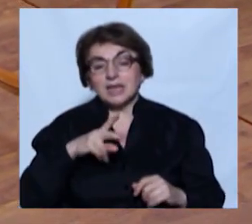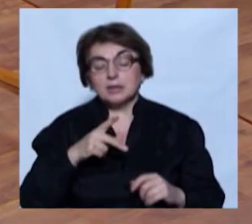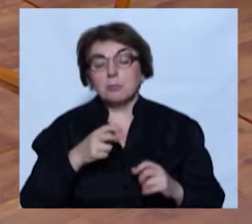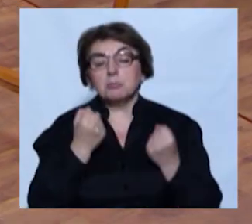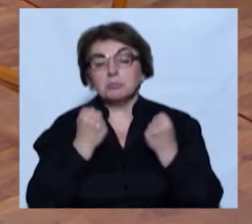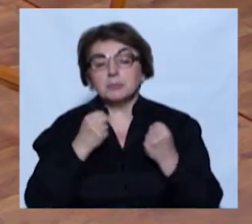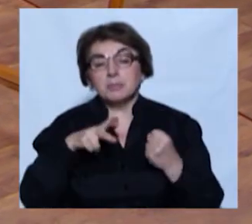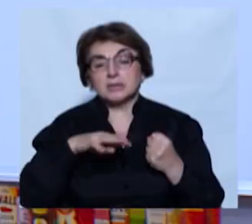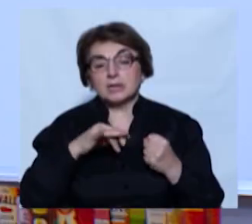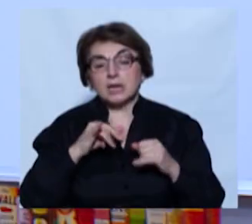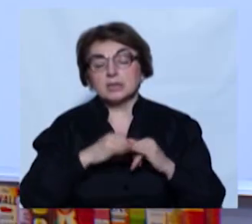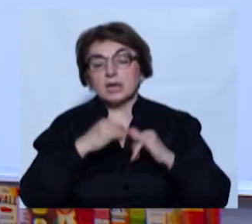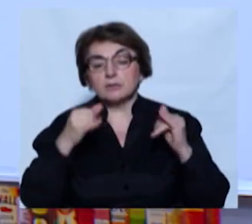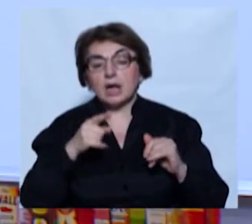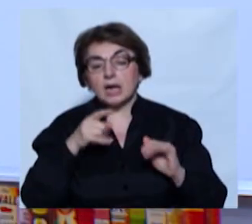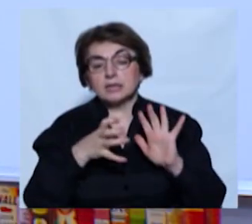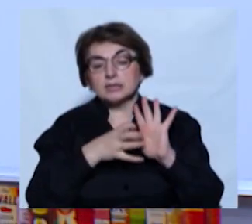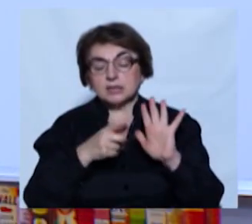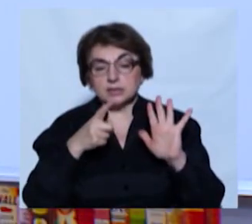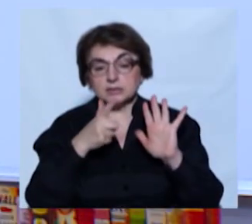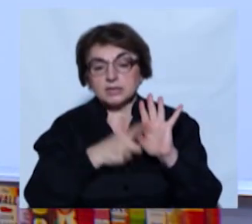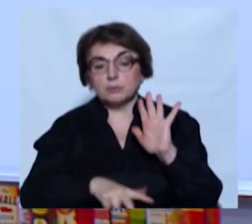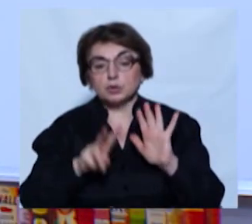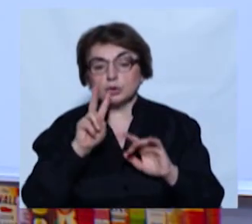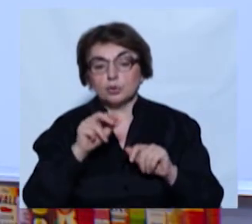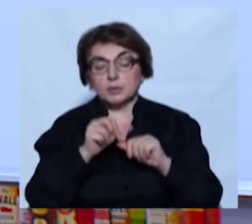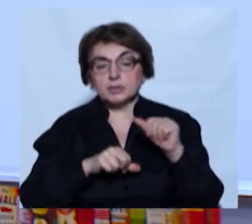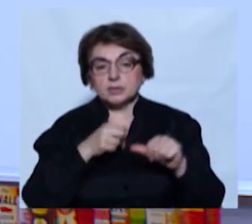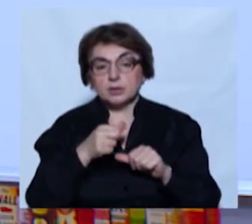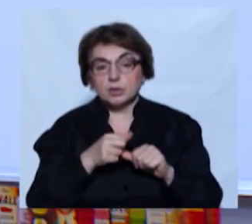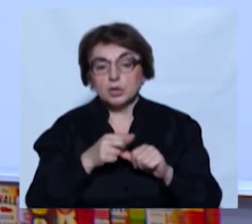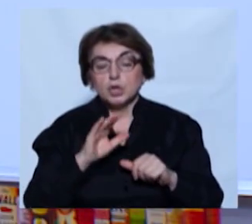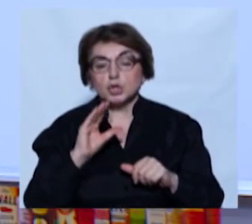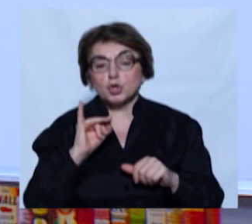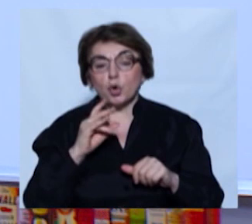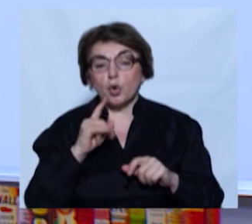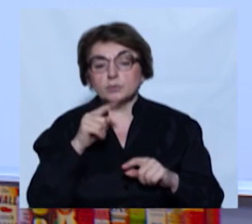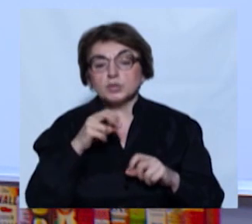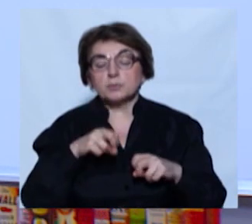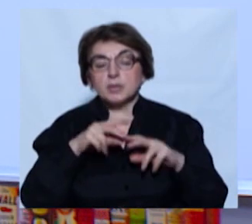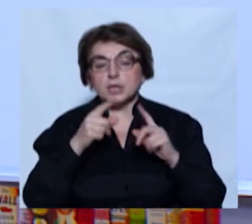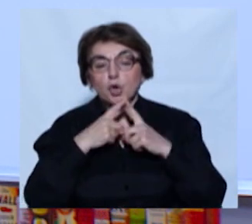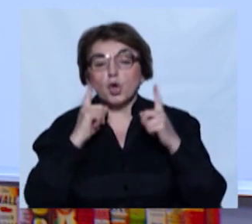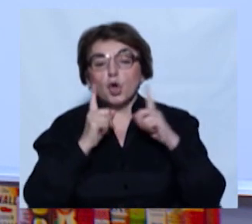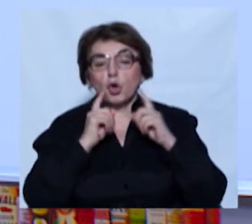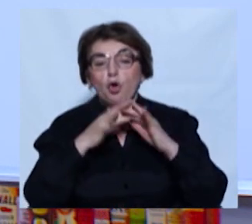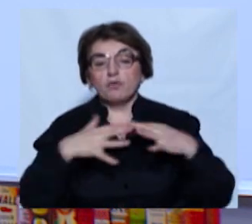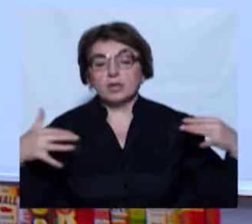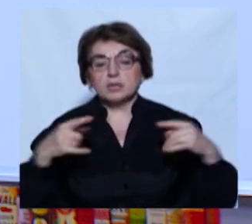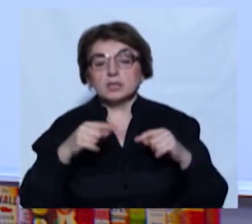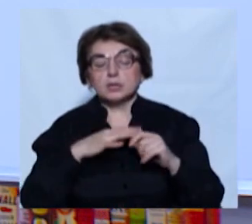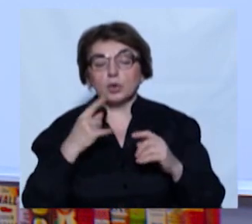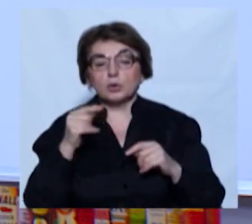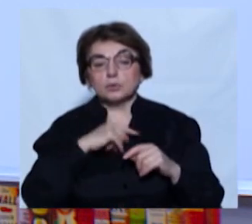მდგრადი განვითარება, რაც 1972 წელს სტოკჰოლმის კონფერენციაზე, რომელიც გაეროს ეგიდით